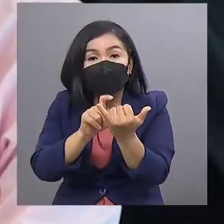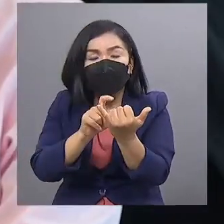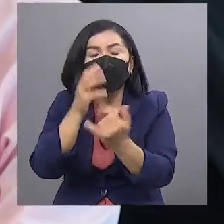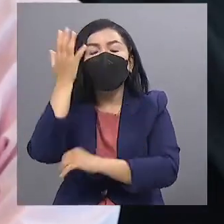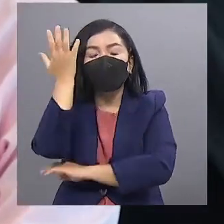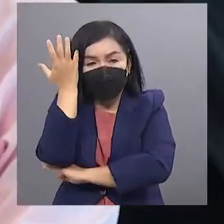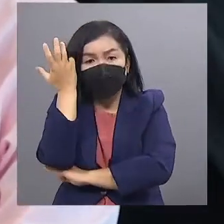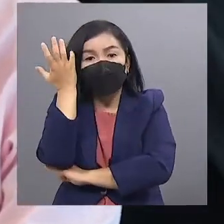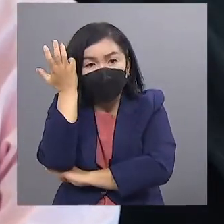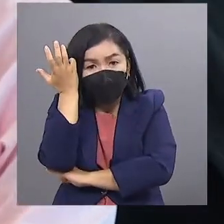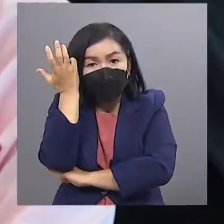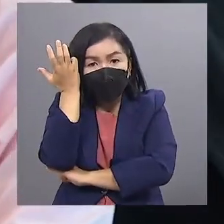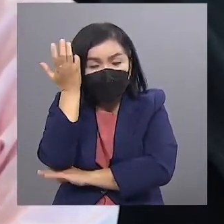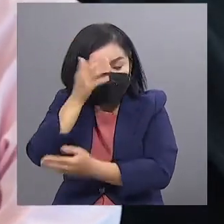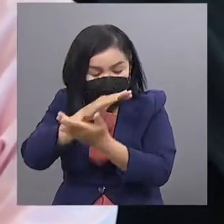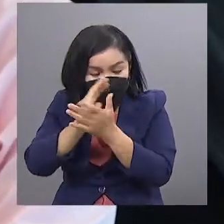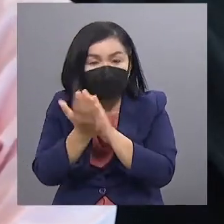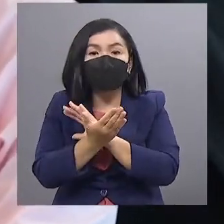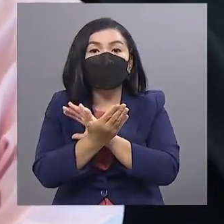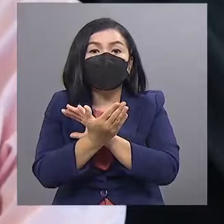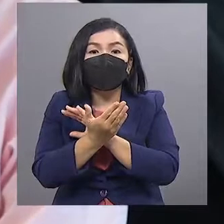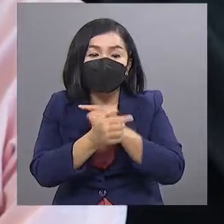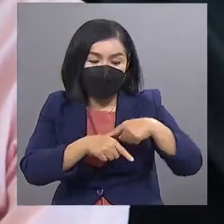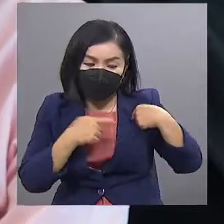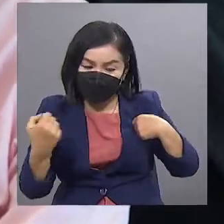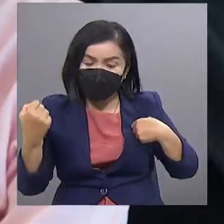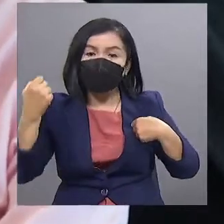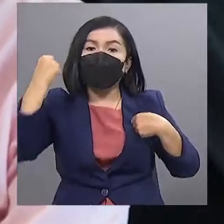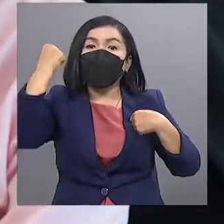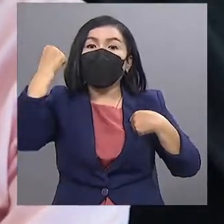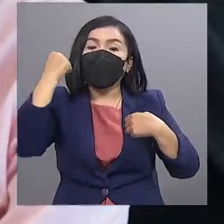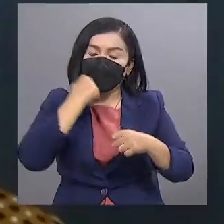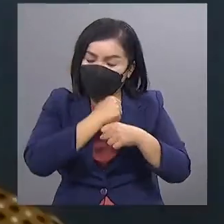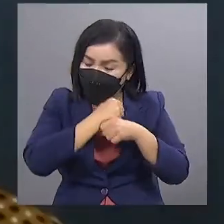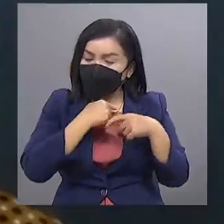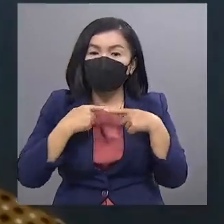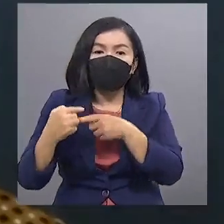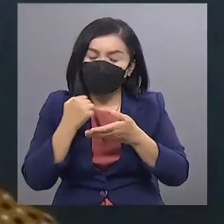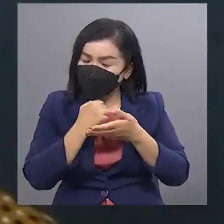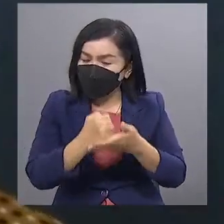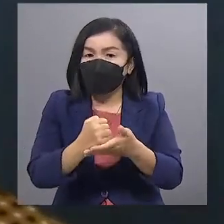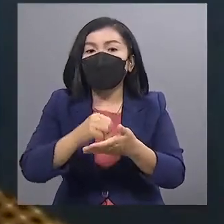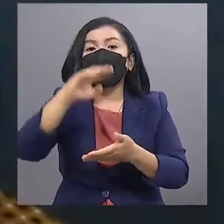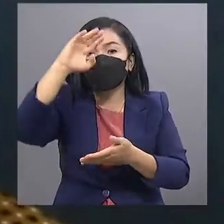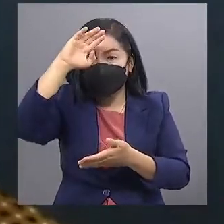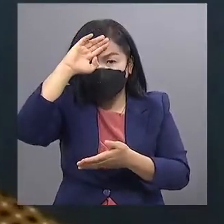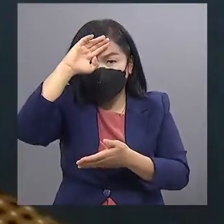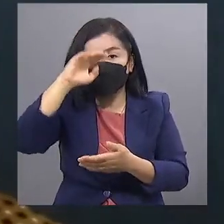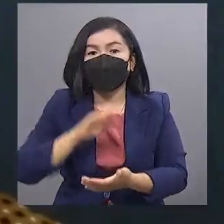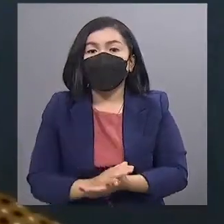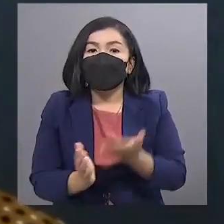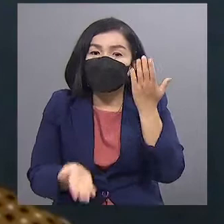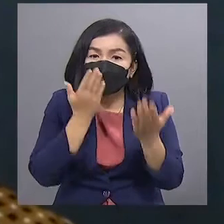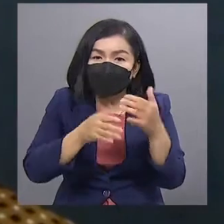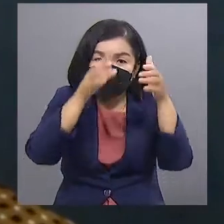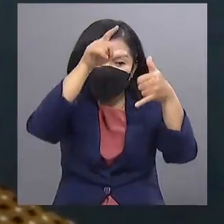แล